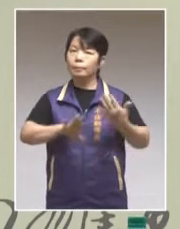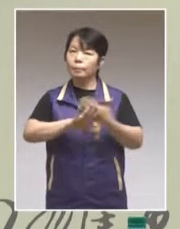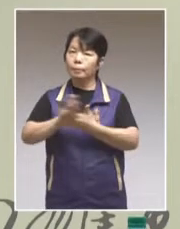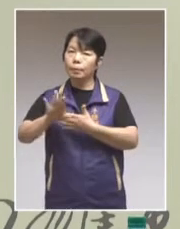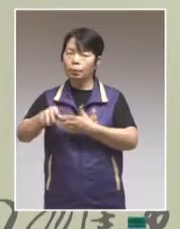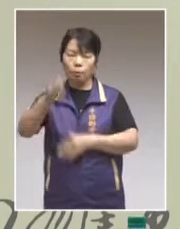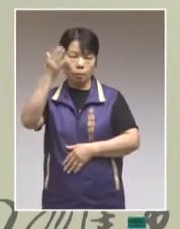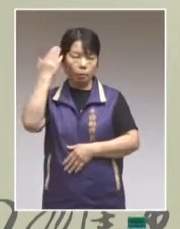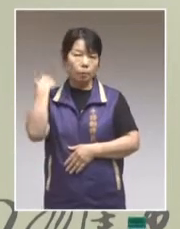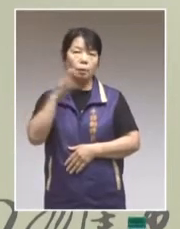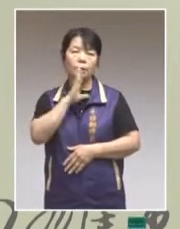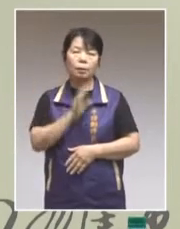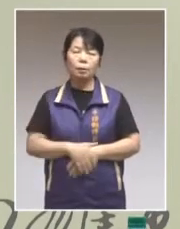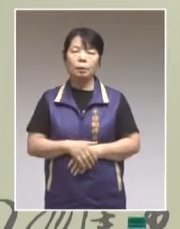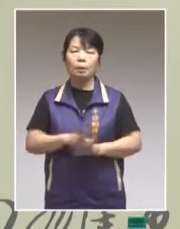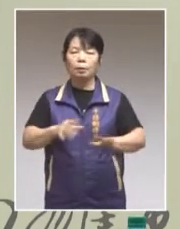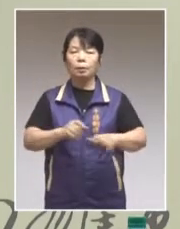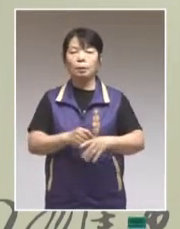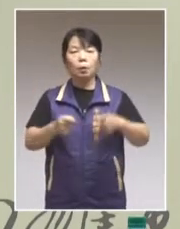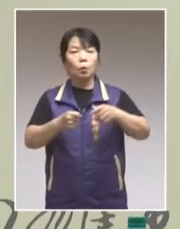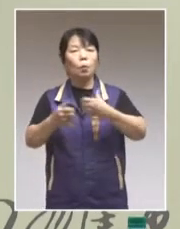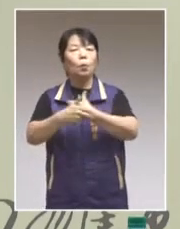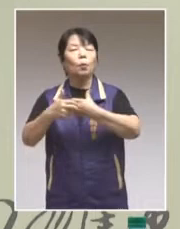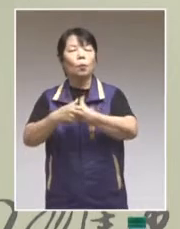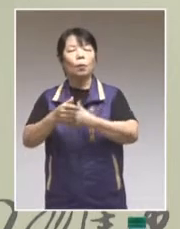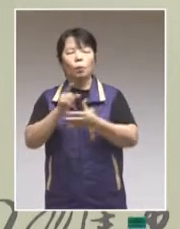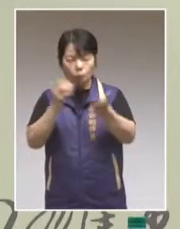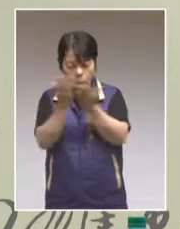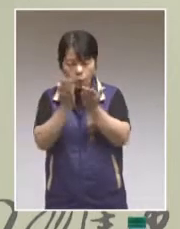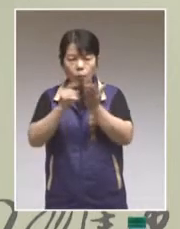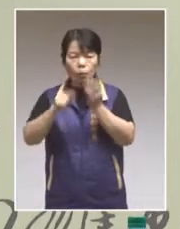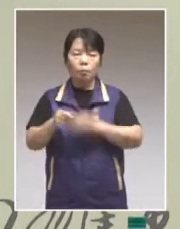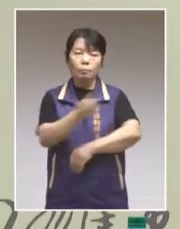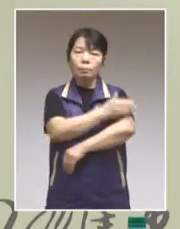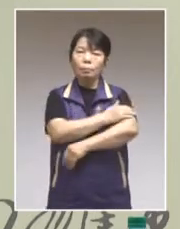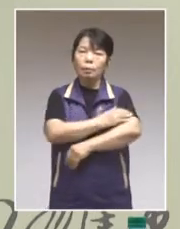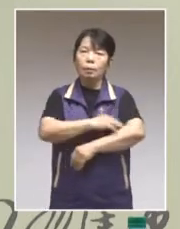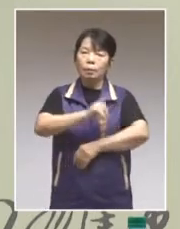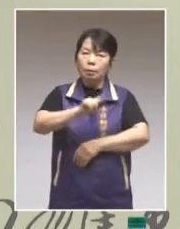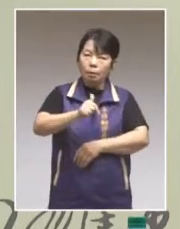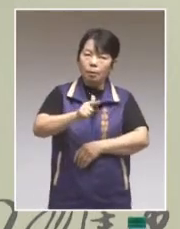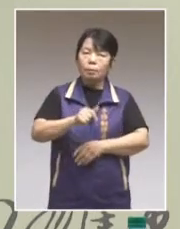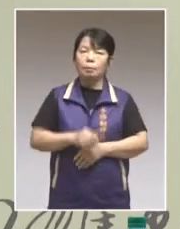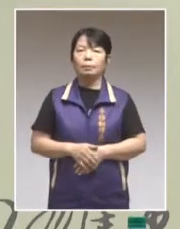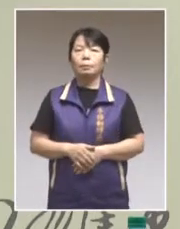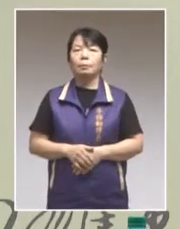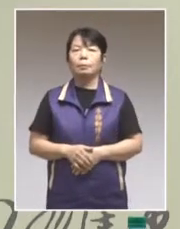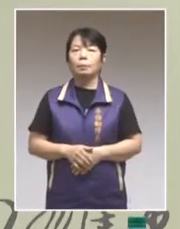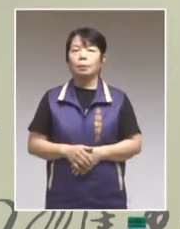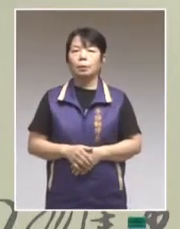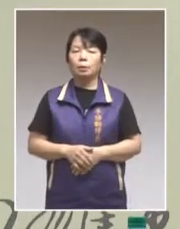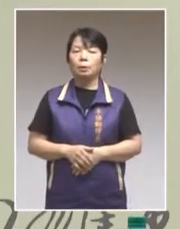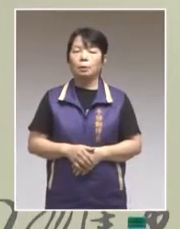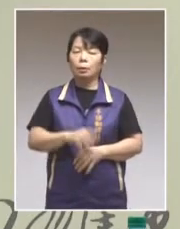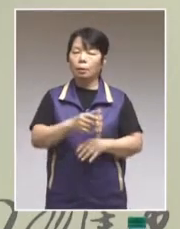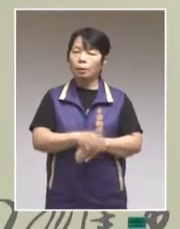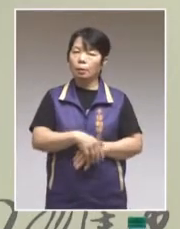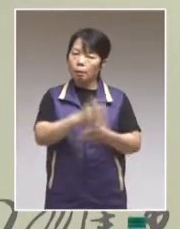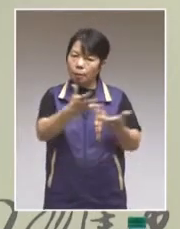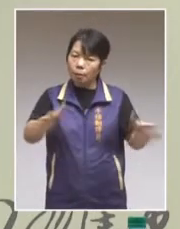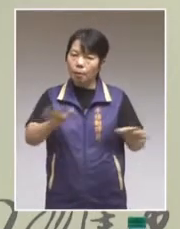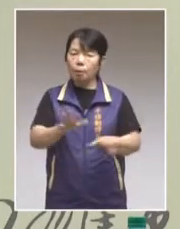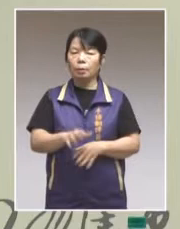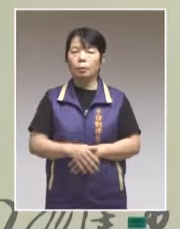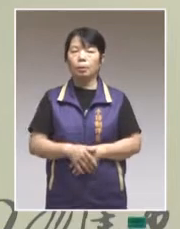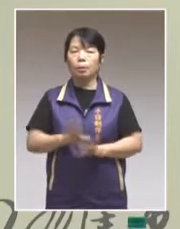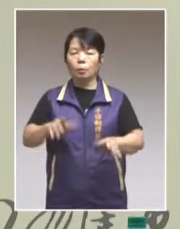我过去就是学工位的哈，所以包括陈教授，好，陈秀熙教授，还有很多我以前的老师，